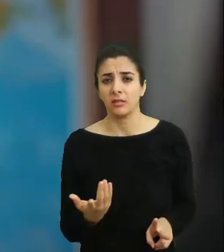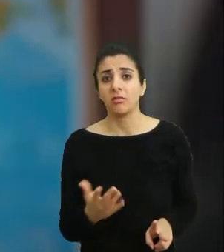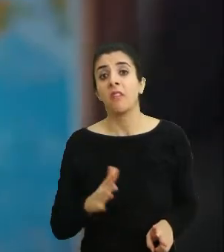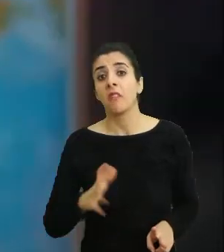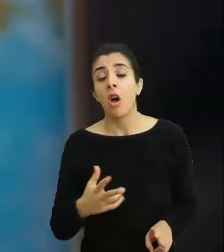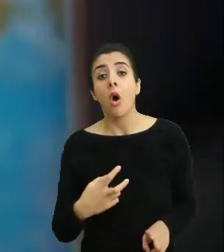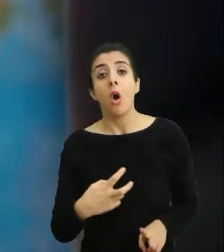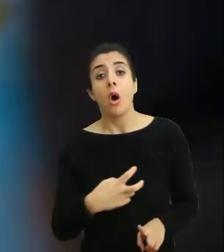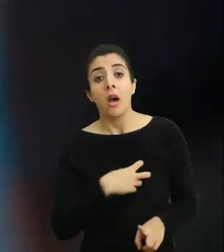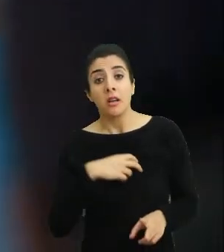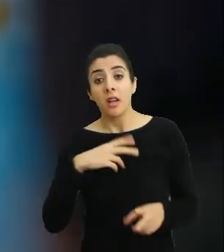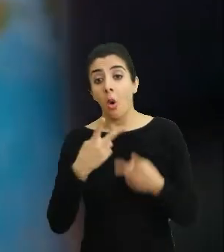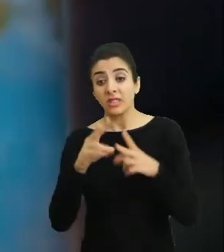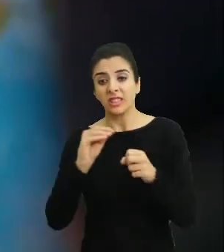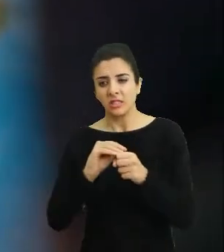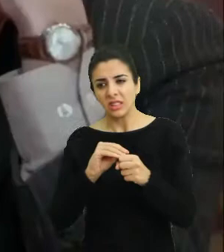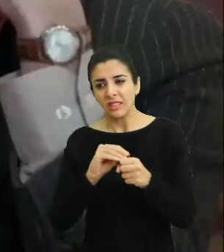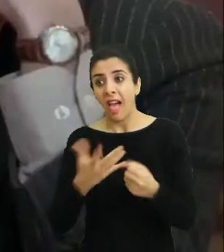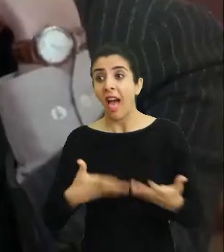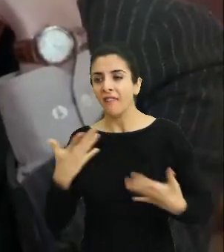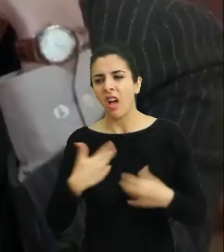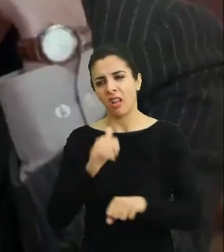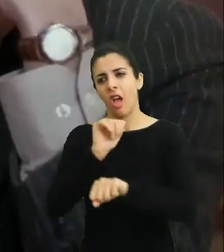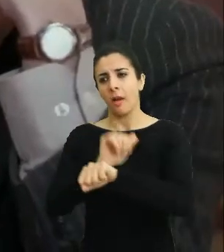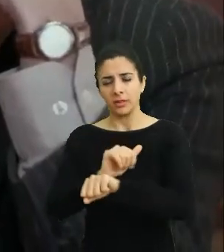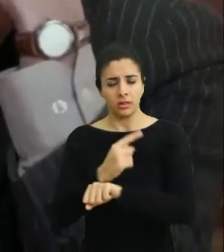Yoksa özgürlüğe hevesli bir esaret mi?